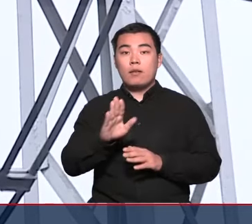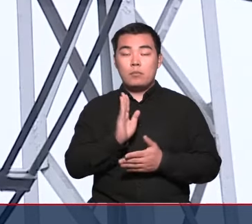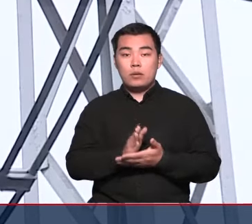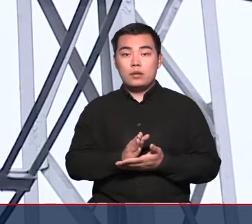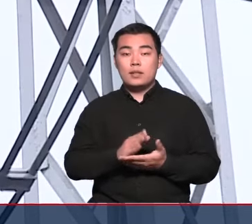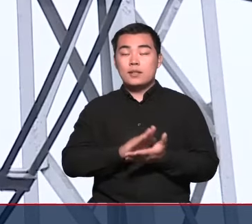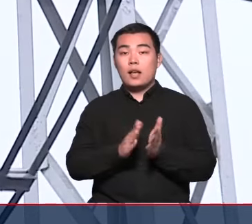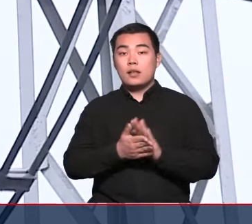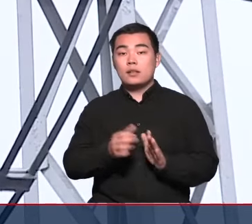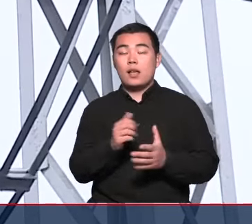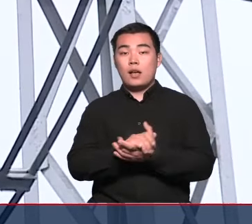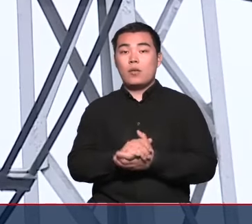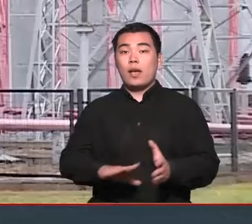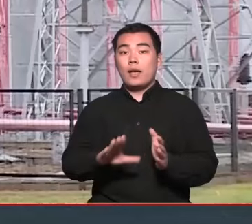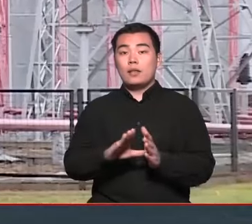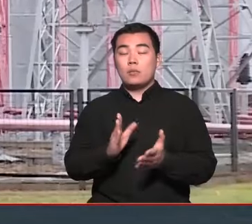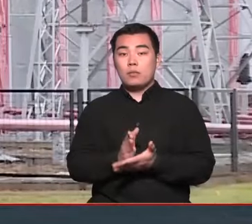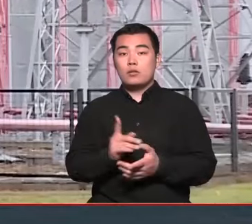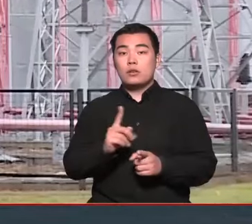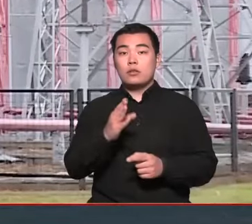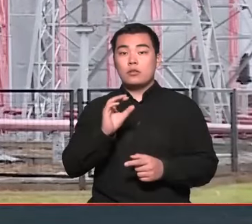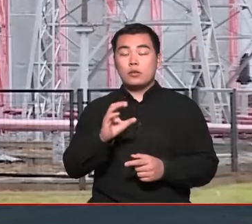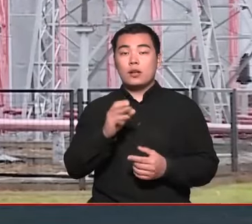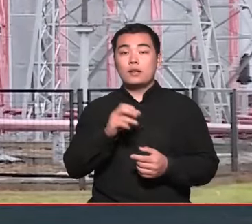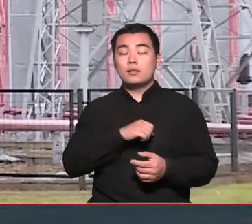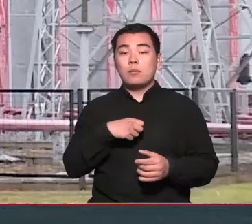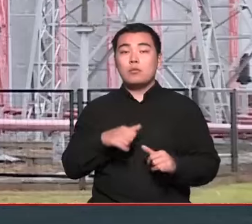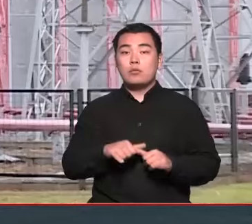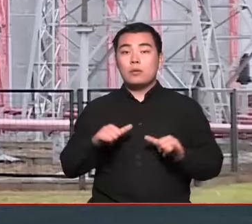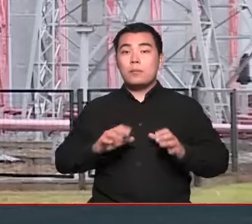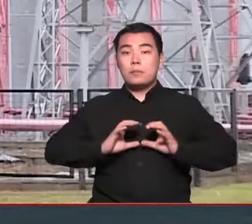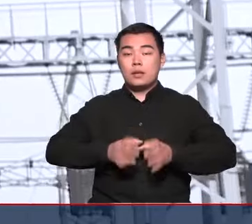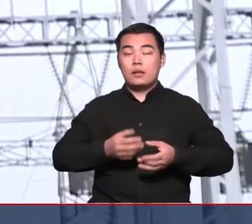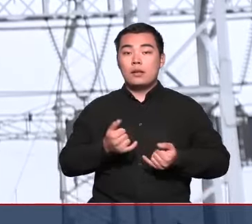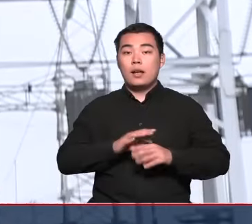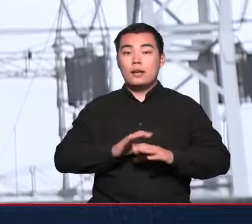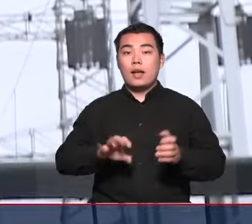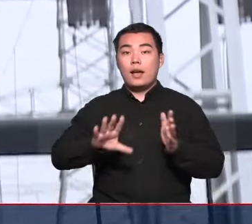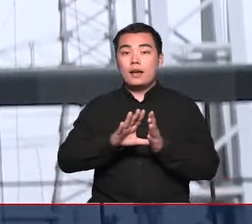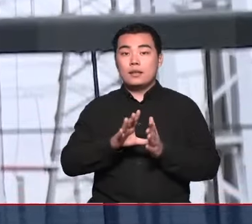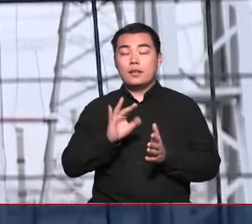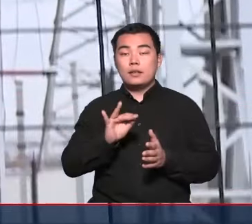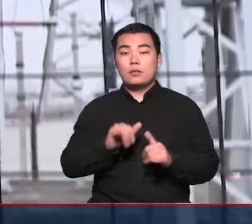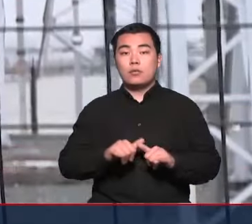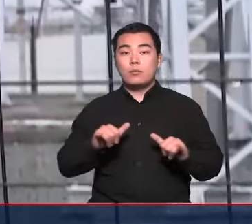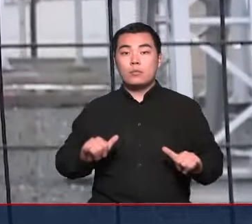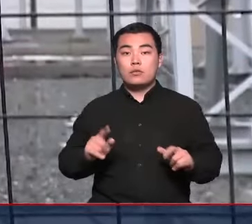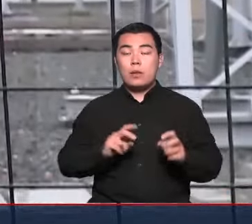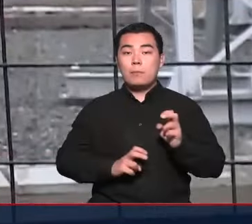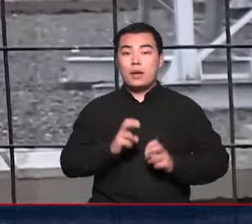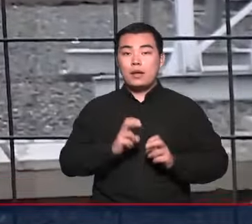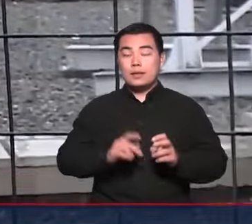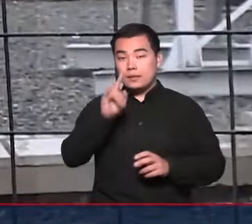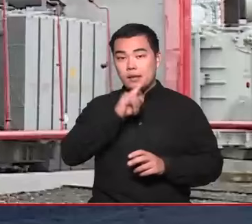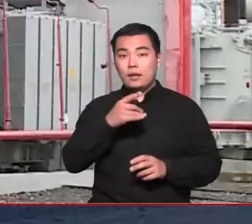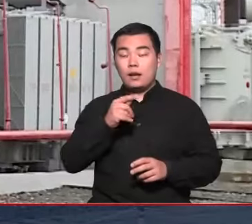соглашений сотрудничество в сфере энергетики. В составе ШОС как самые крупные в мире потребители электроэнергии, так и крупнейшие производители